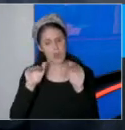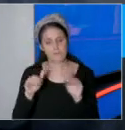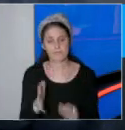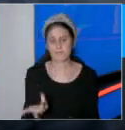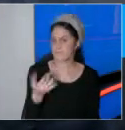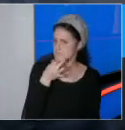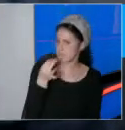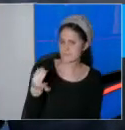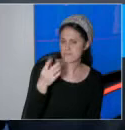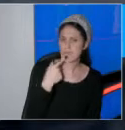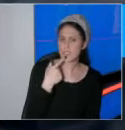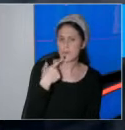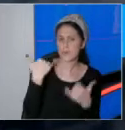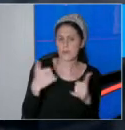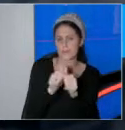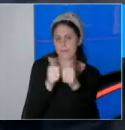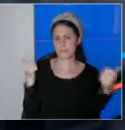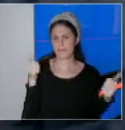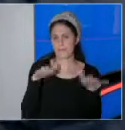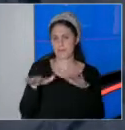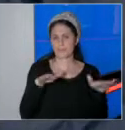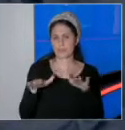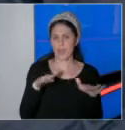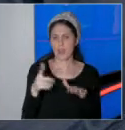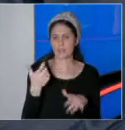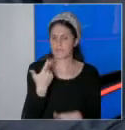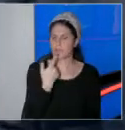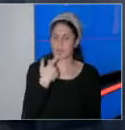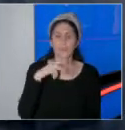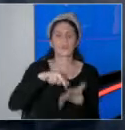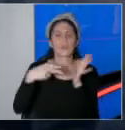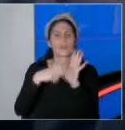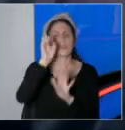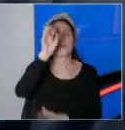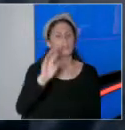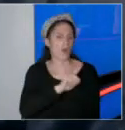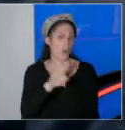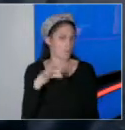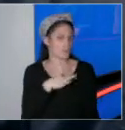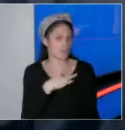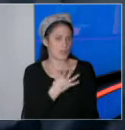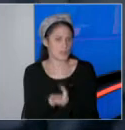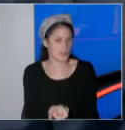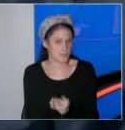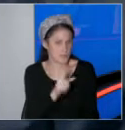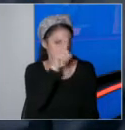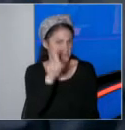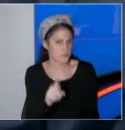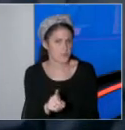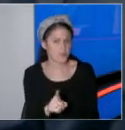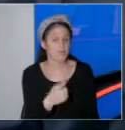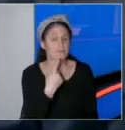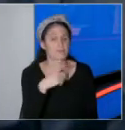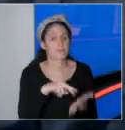אומר בעצם הניתוק הזה מהממשל המרכזי ואומר, תוכנית הרמזור לא עבורנו? תוכנית